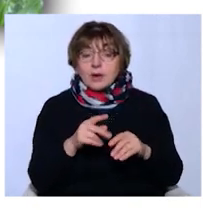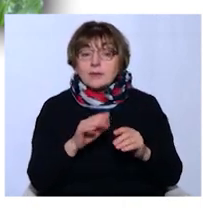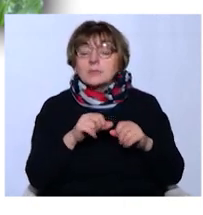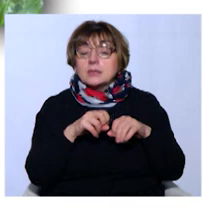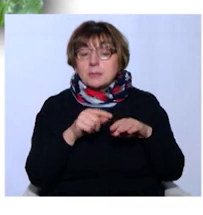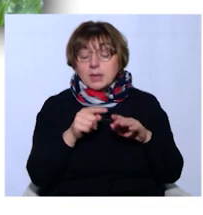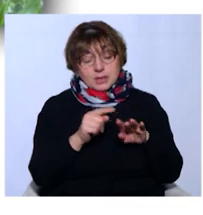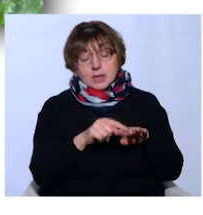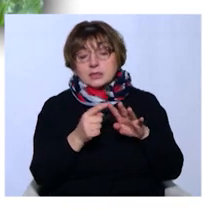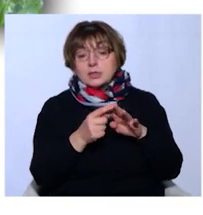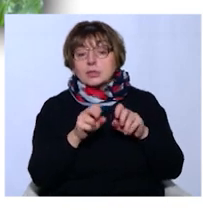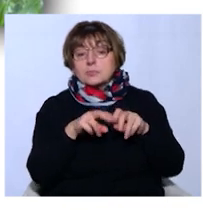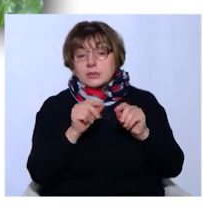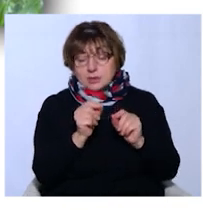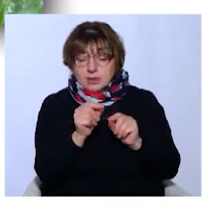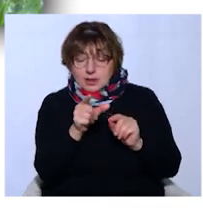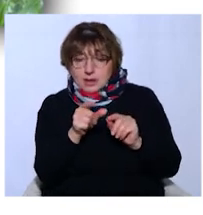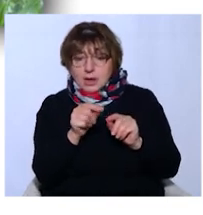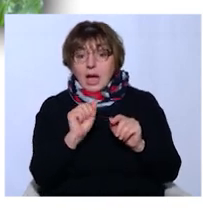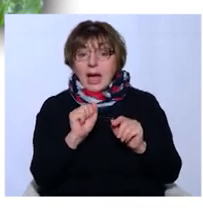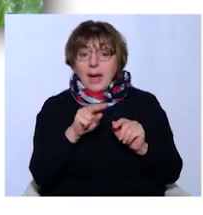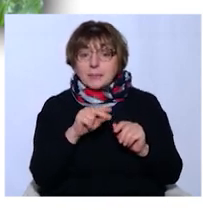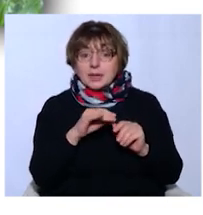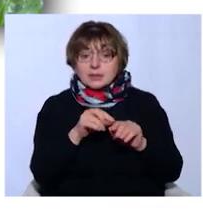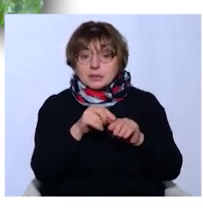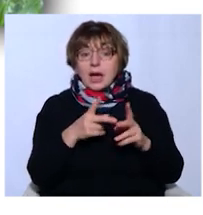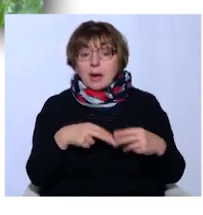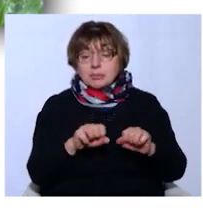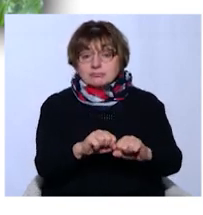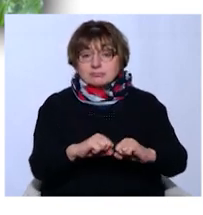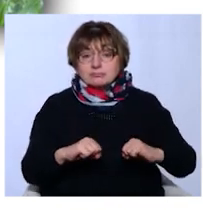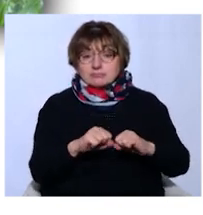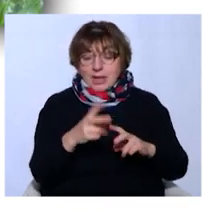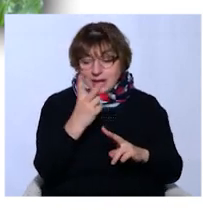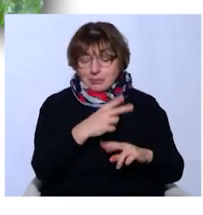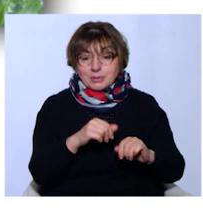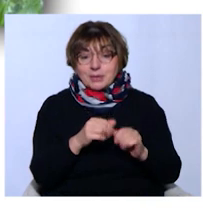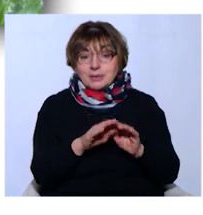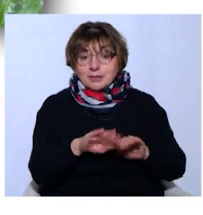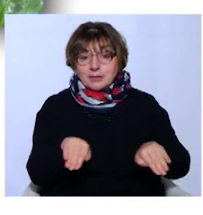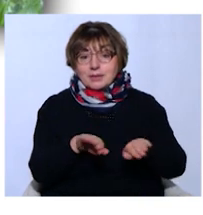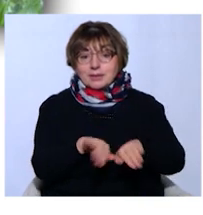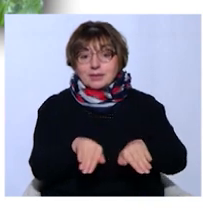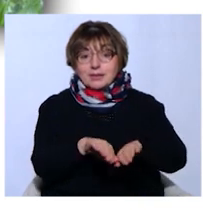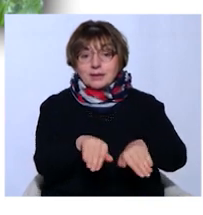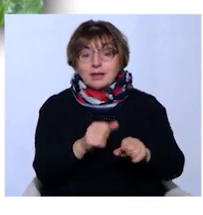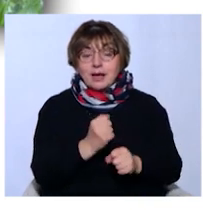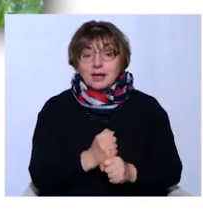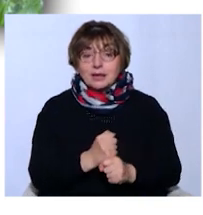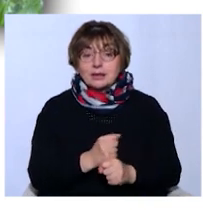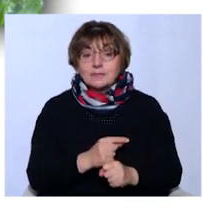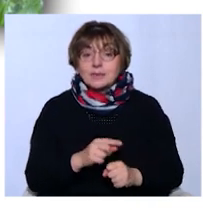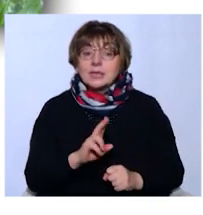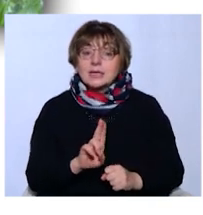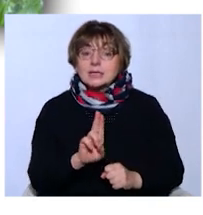შორით მათ აპკი აქვთ გადაკრული და ნიჩბისებურია მათი თათები და ახერხებენ ცურვას.